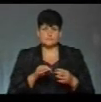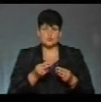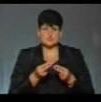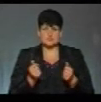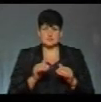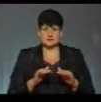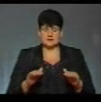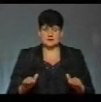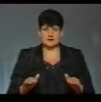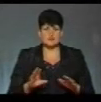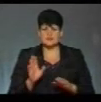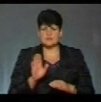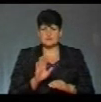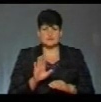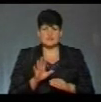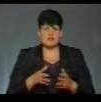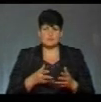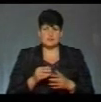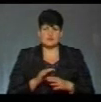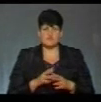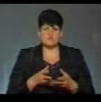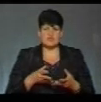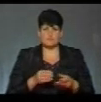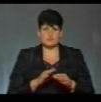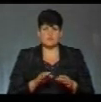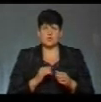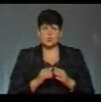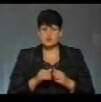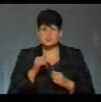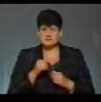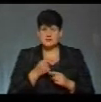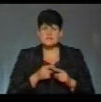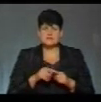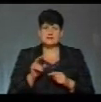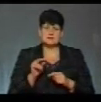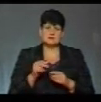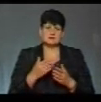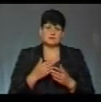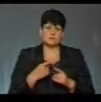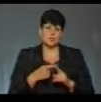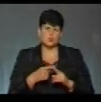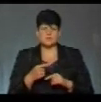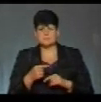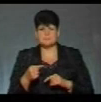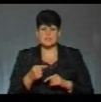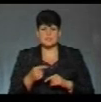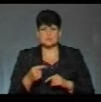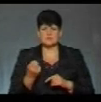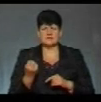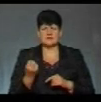Ні, абсолютно не впливає. Фактично кожен місяць це цифра десь плюс-мінус там